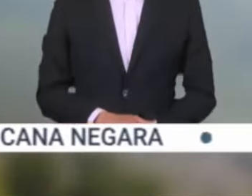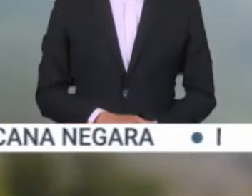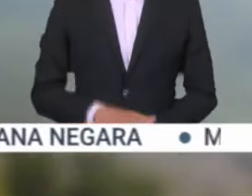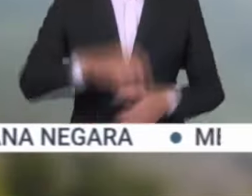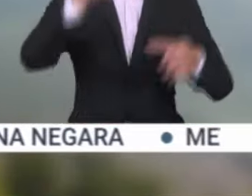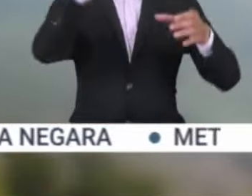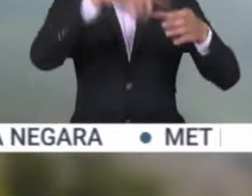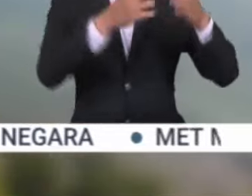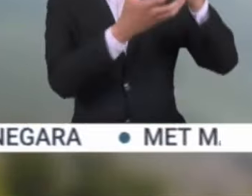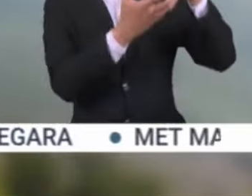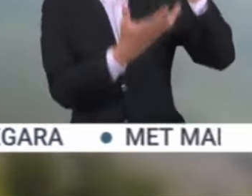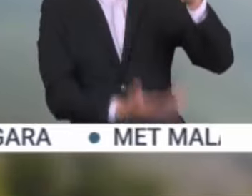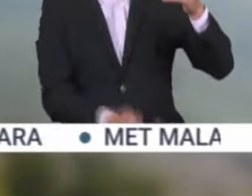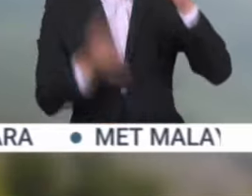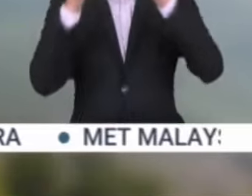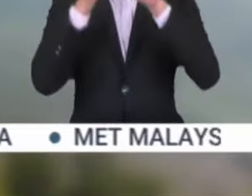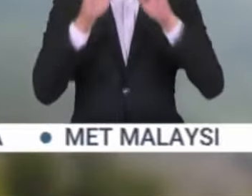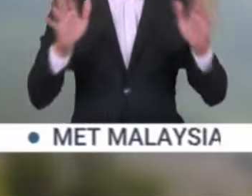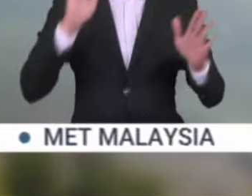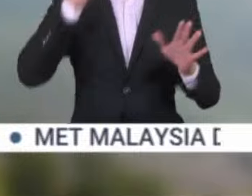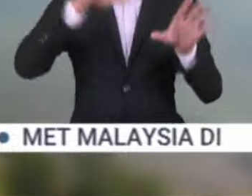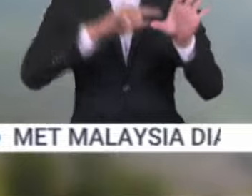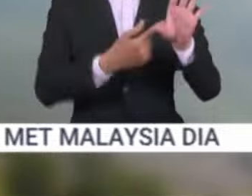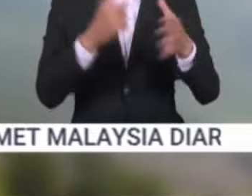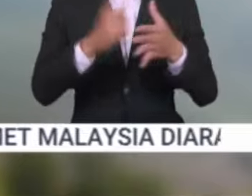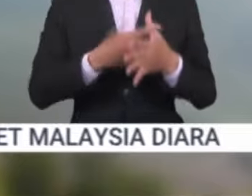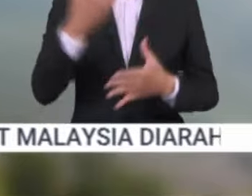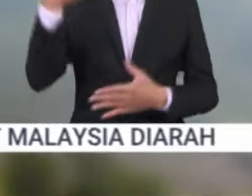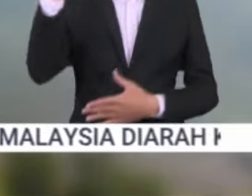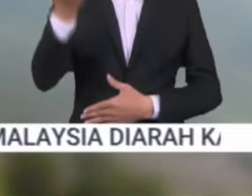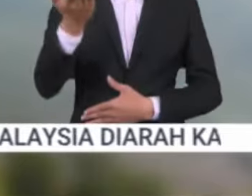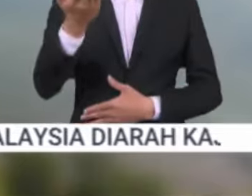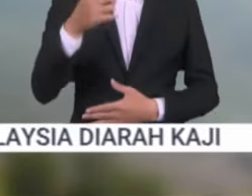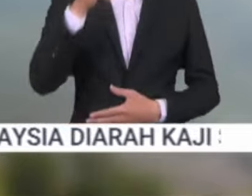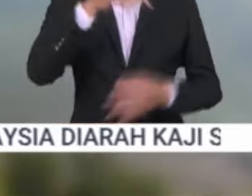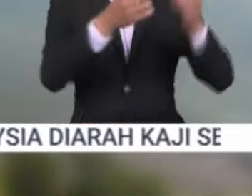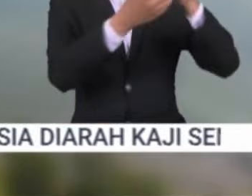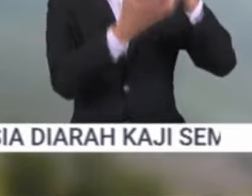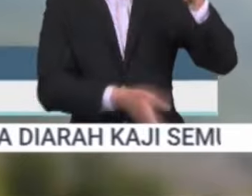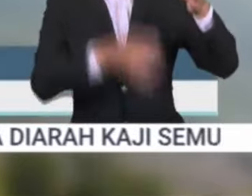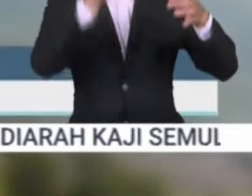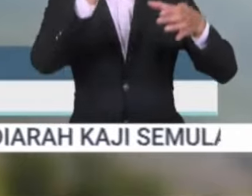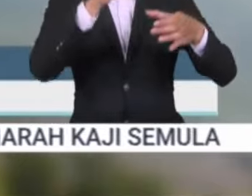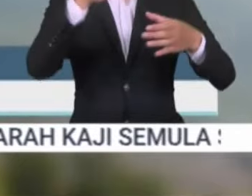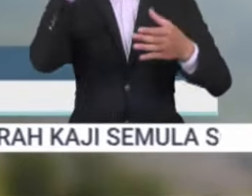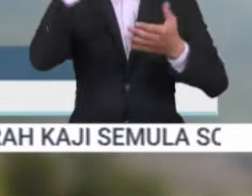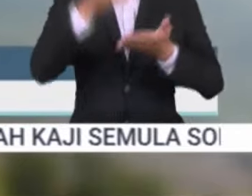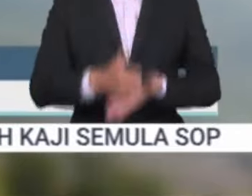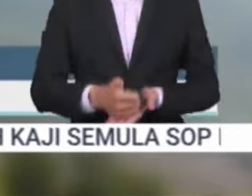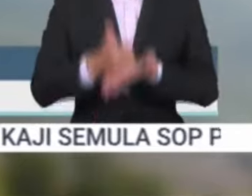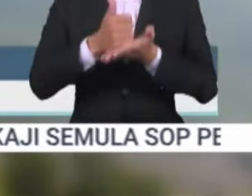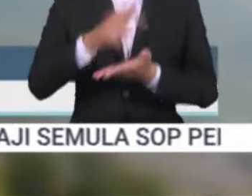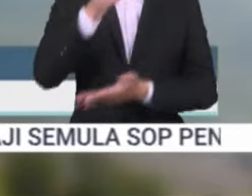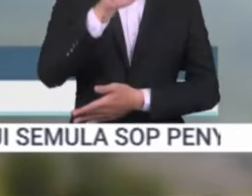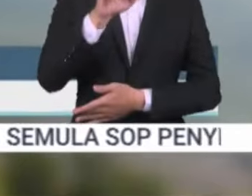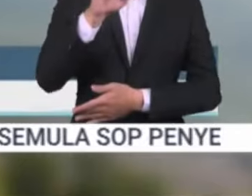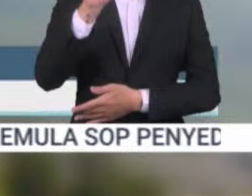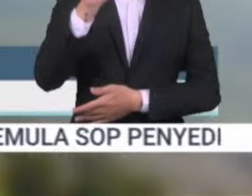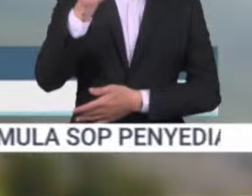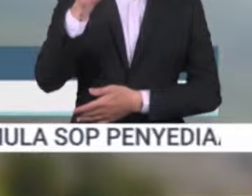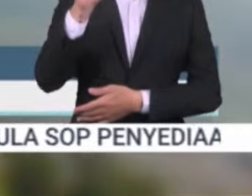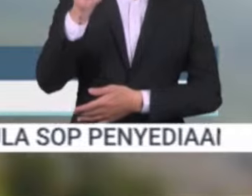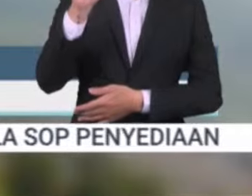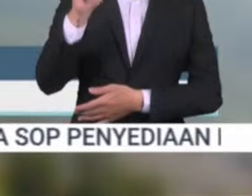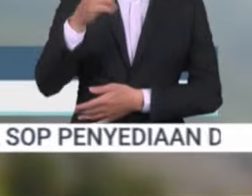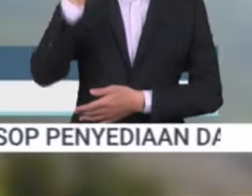Tabung Lumadan Sejahtera akan dilancarkan bulan depan. Pewujudan tabung berkenaan bagi membantu penduduk Lumadan yang